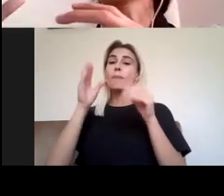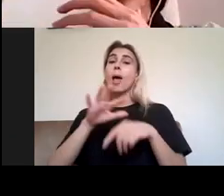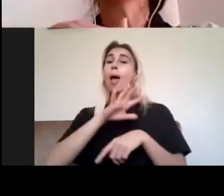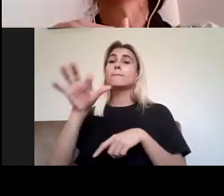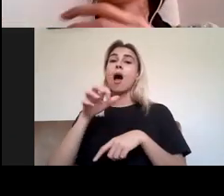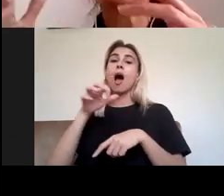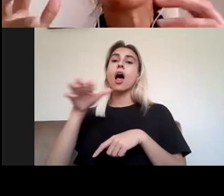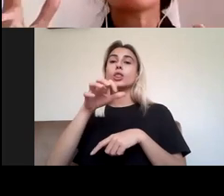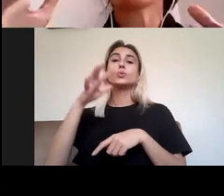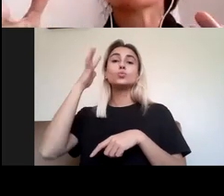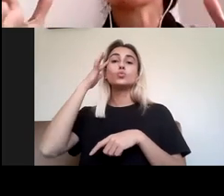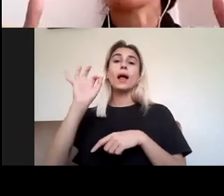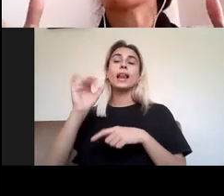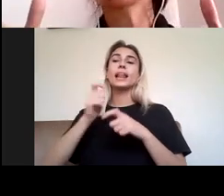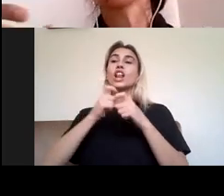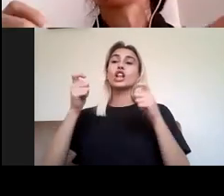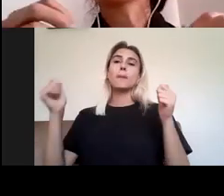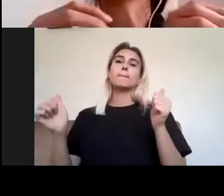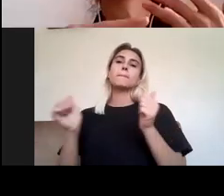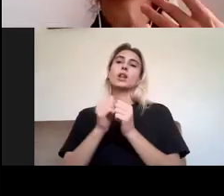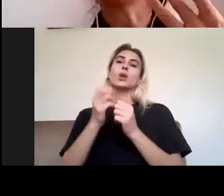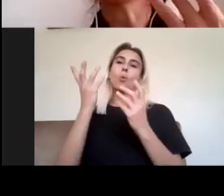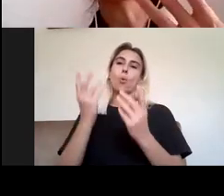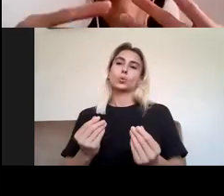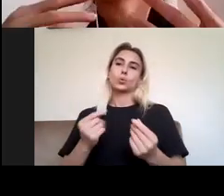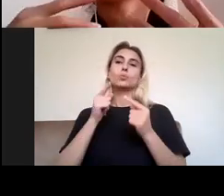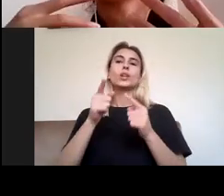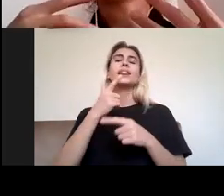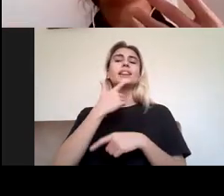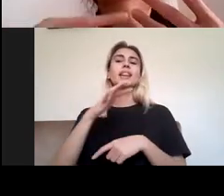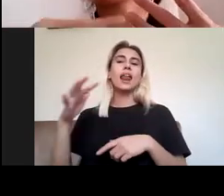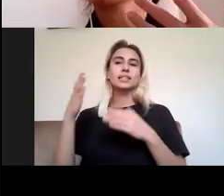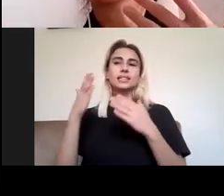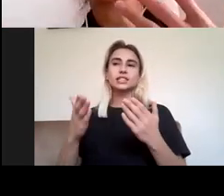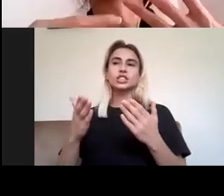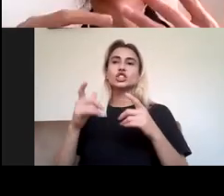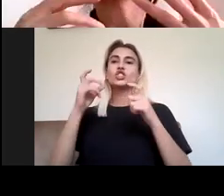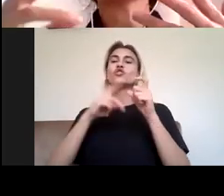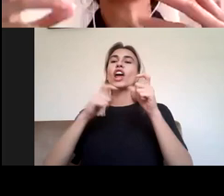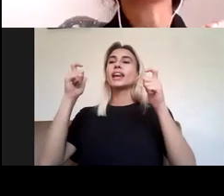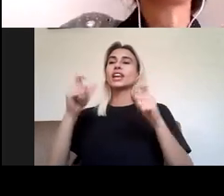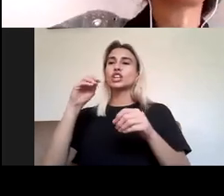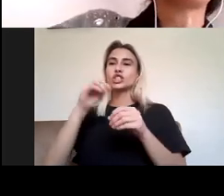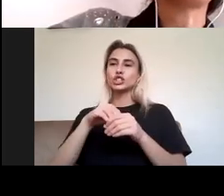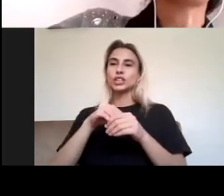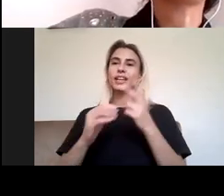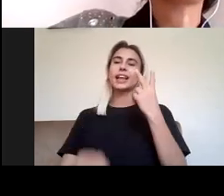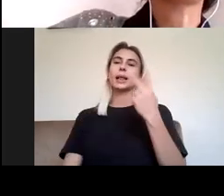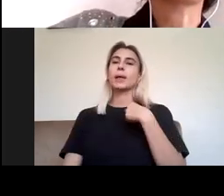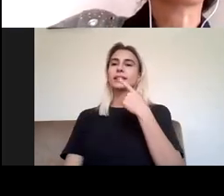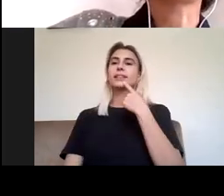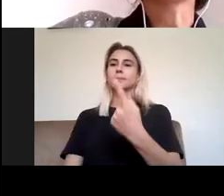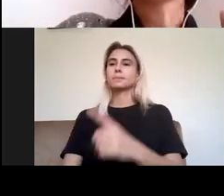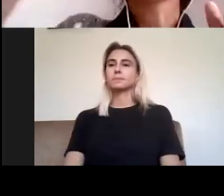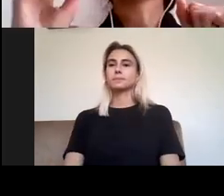özel uzmanlıkların gelişmesiyle beraber oluştu. Yani burada deniz, şehir içi ve şehir. Bu arada tabii iki, şimdi ona da geleyim